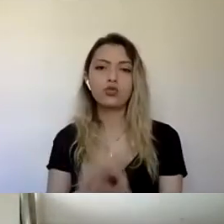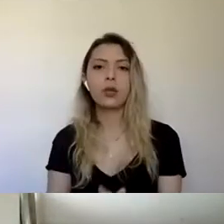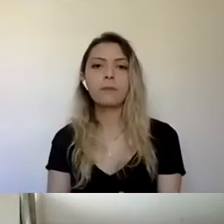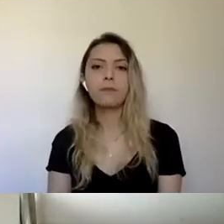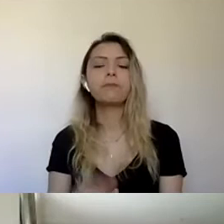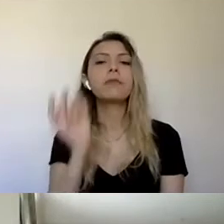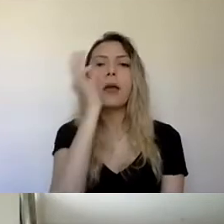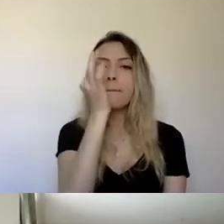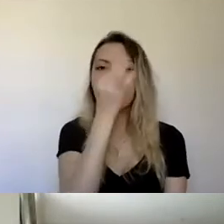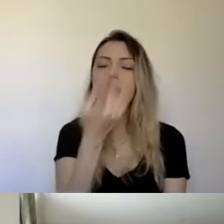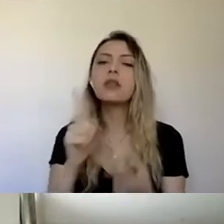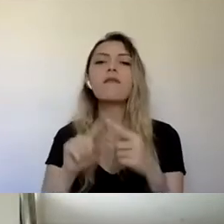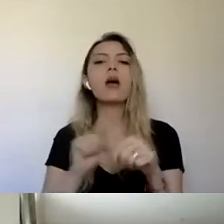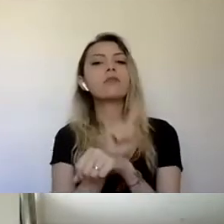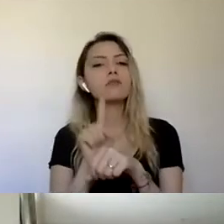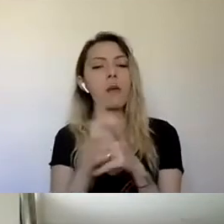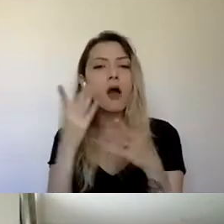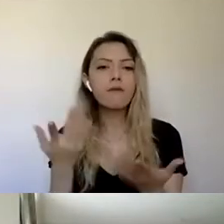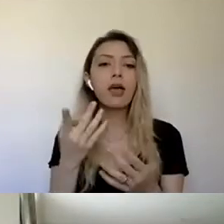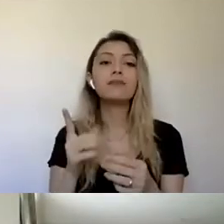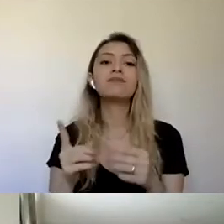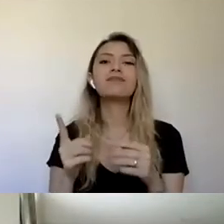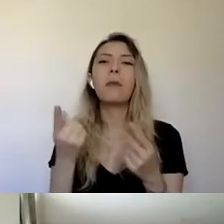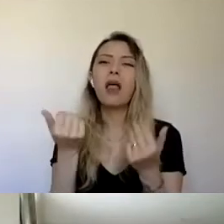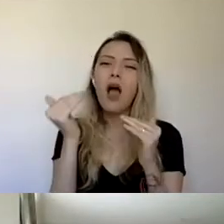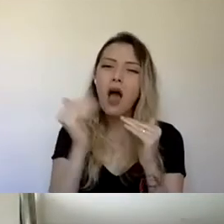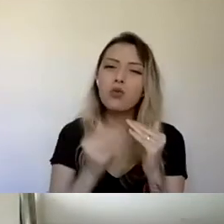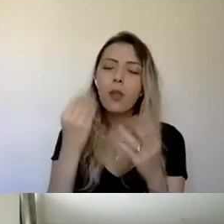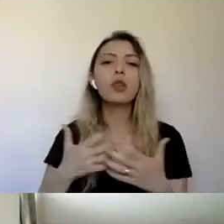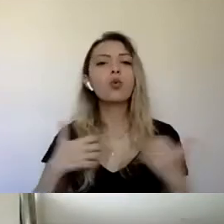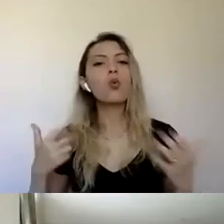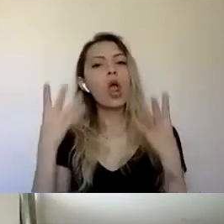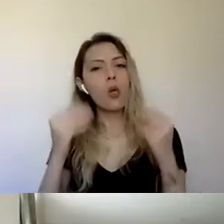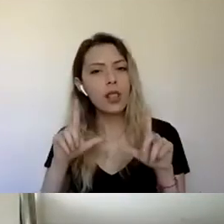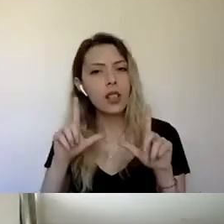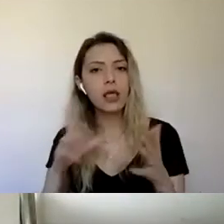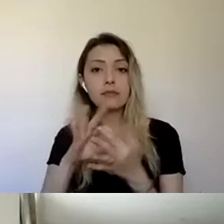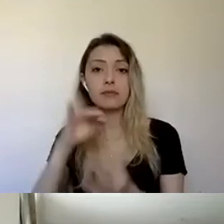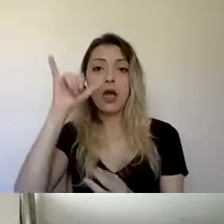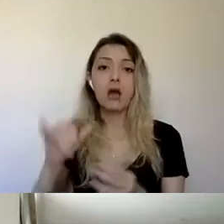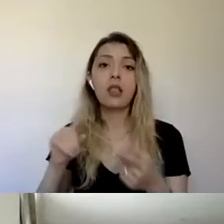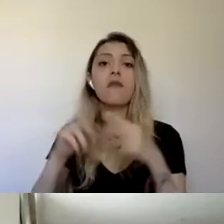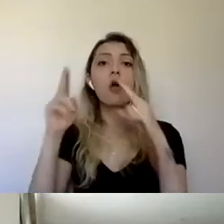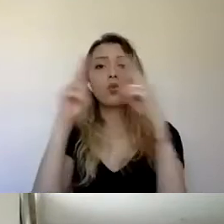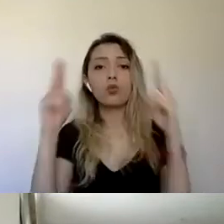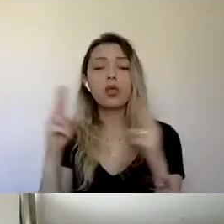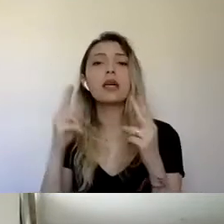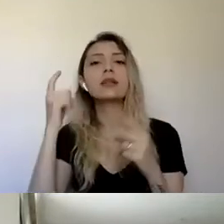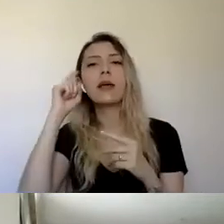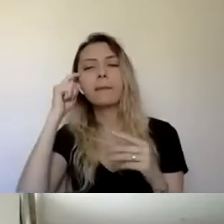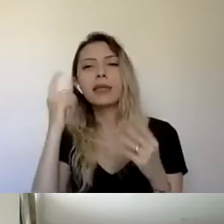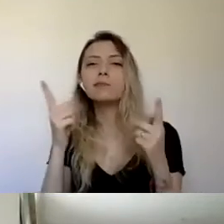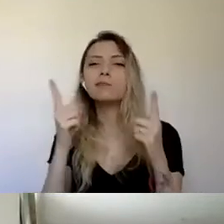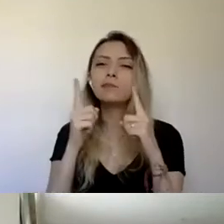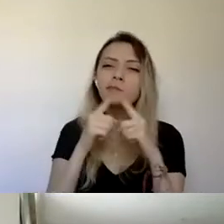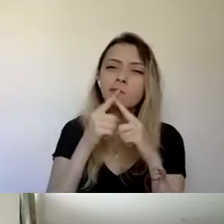Basit, zamanlı ve sayıca az olması gerekiyor. Güvenilir olması gerekiyor. İnsan hakları uluslararası istatistik standartlarına uygun olması